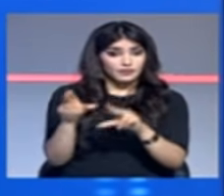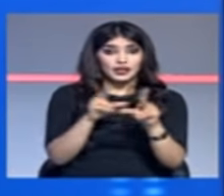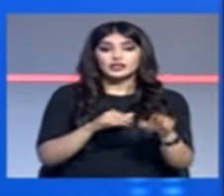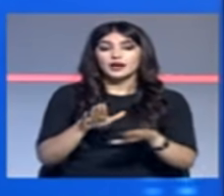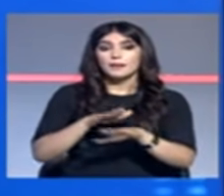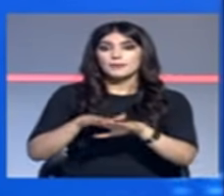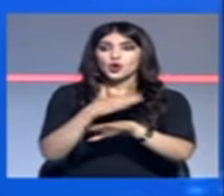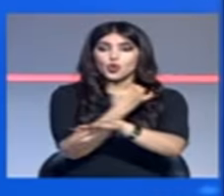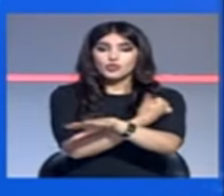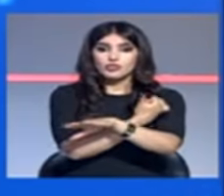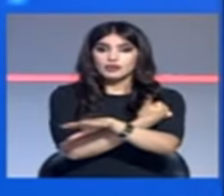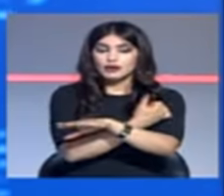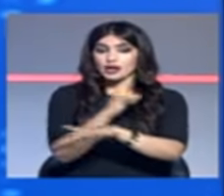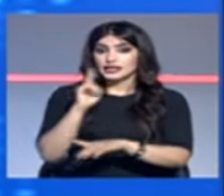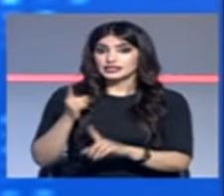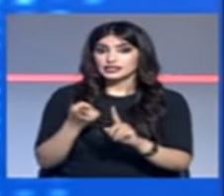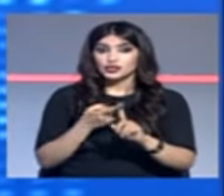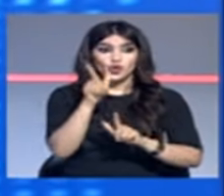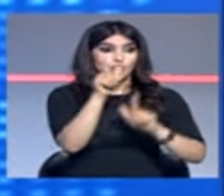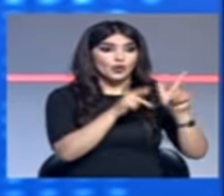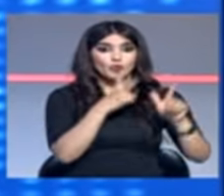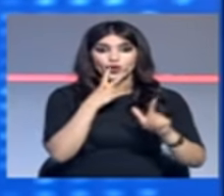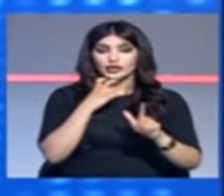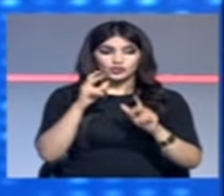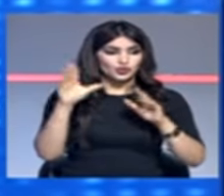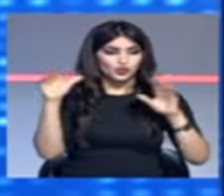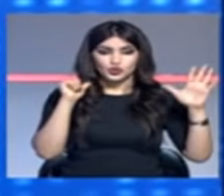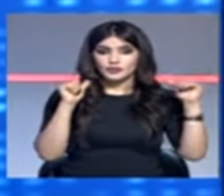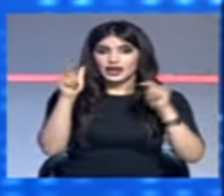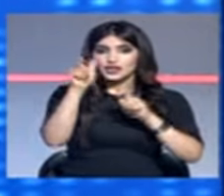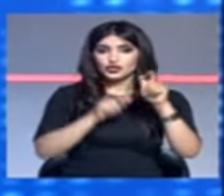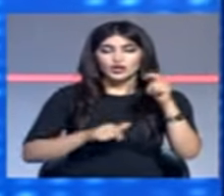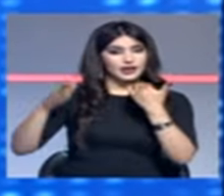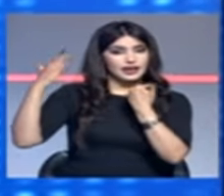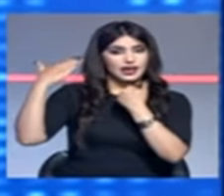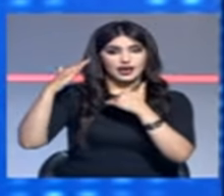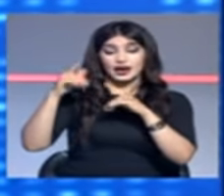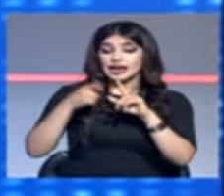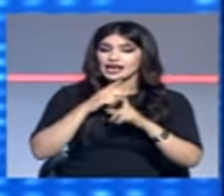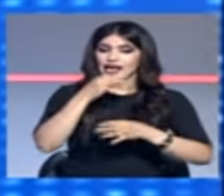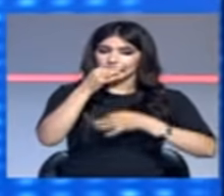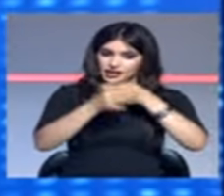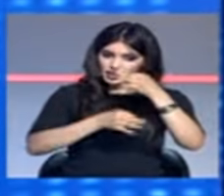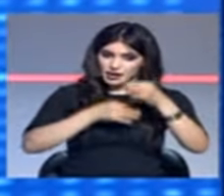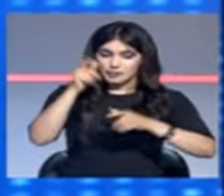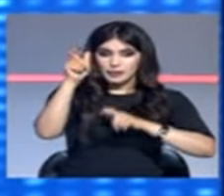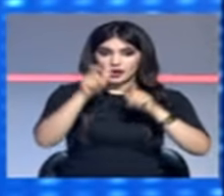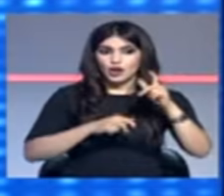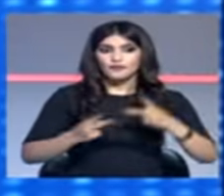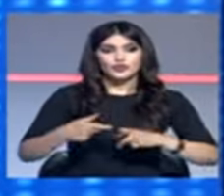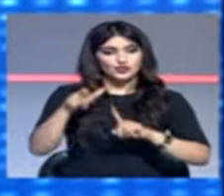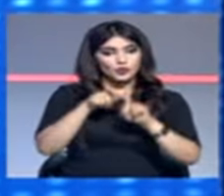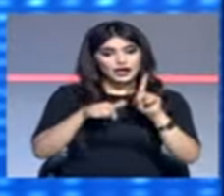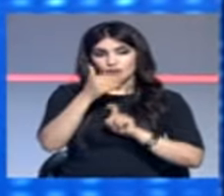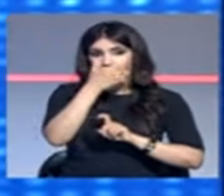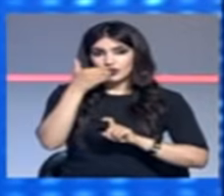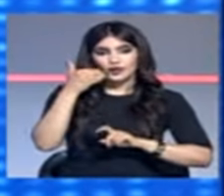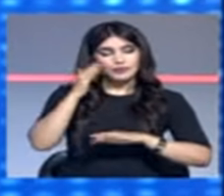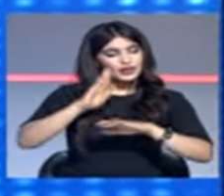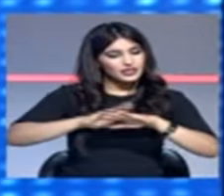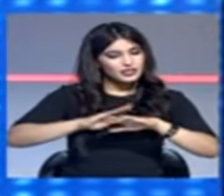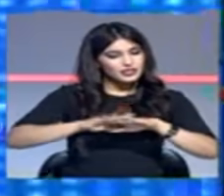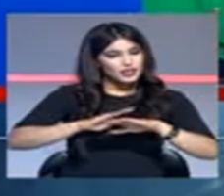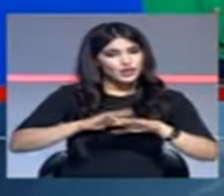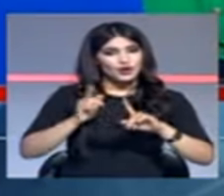التلقيح ناكد اذا التوانسه يسمعوا فيا في الخارج حكينا برشا معاهم في رمضان وكل شيء بربي